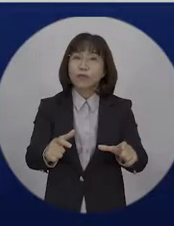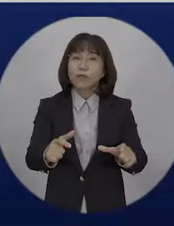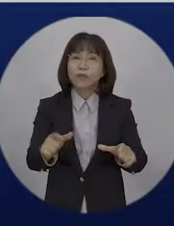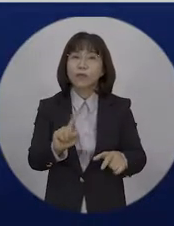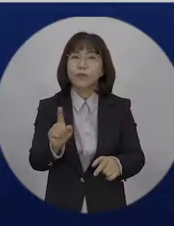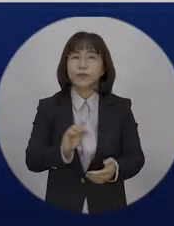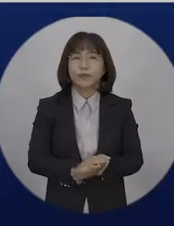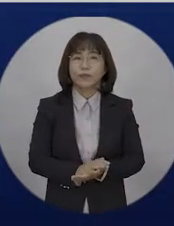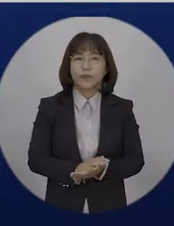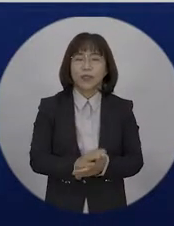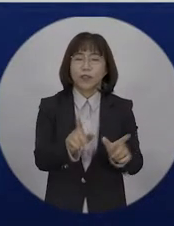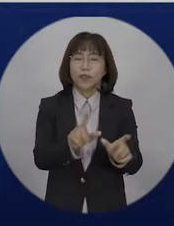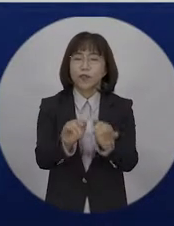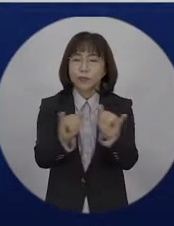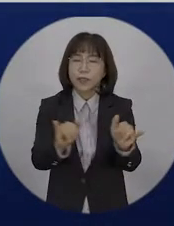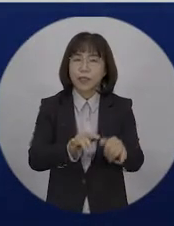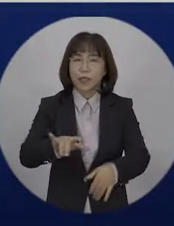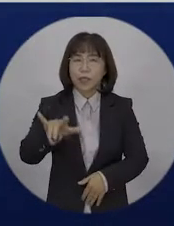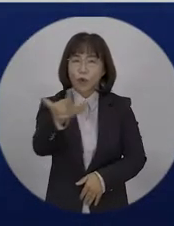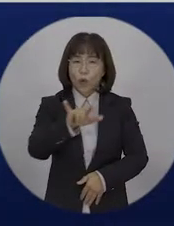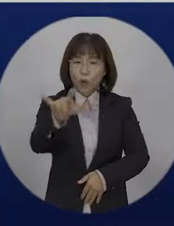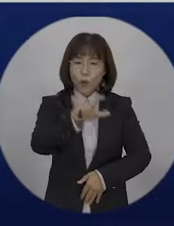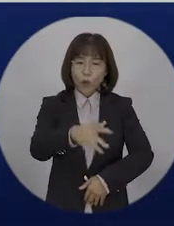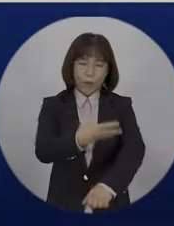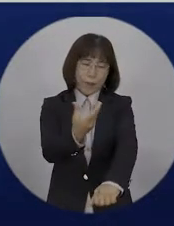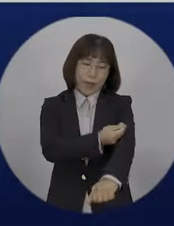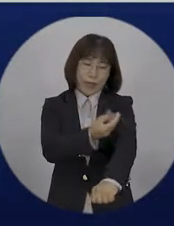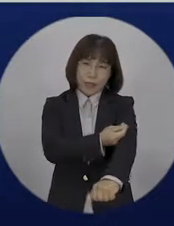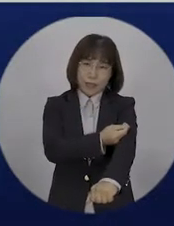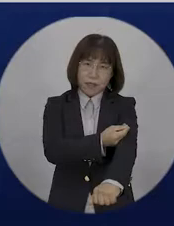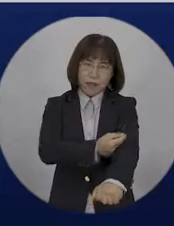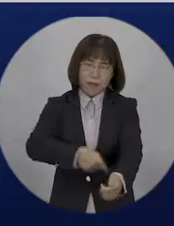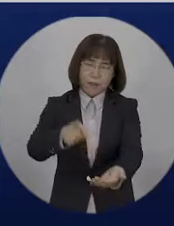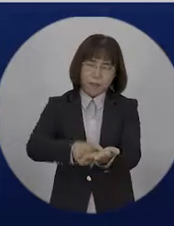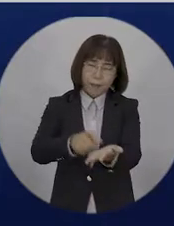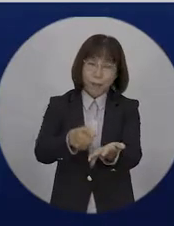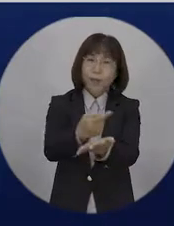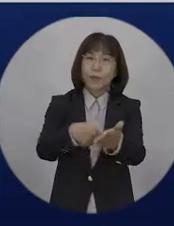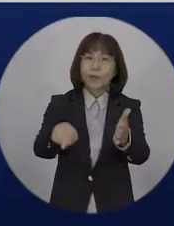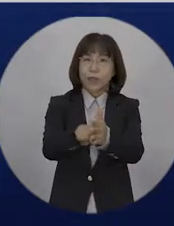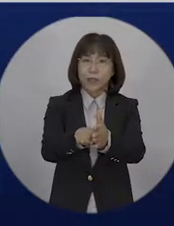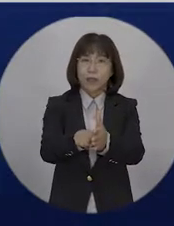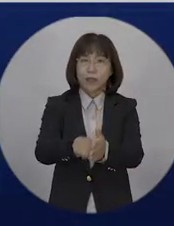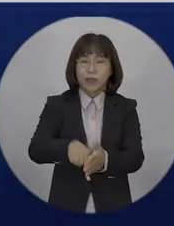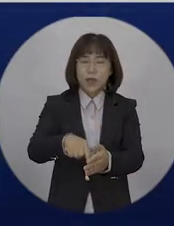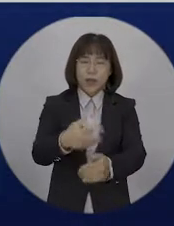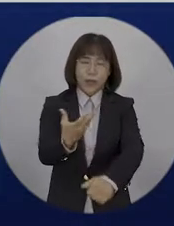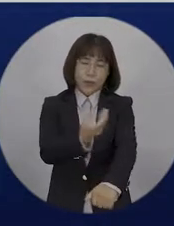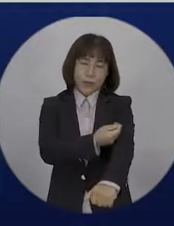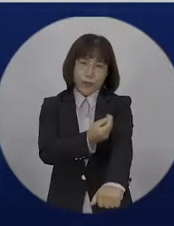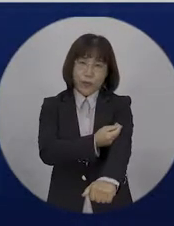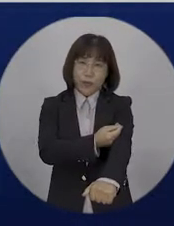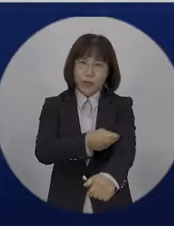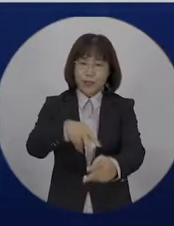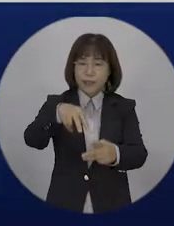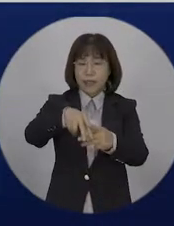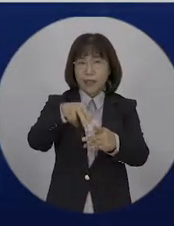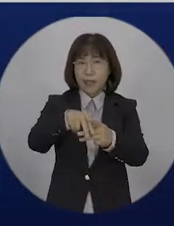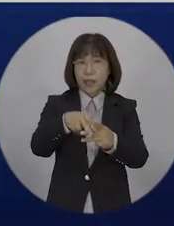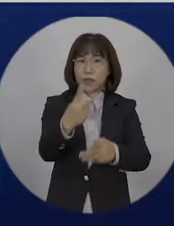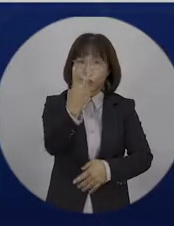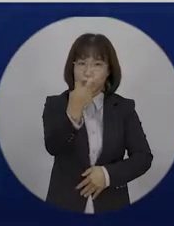강서구는 그동안 국민의 신속한 코로나 백신 예방 접종을 위해 코로나19 예방접종센터 두 곳을 운영해